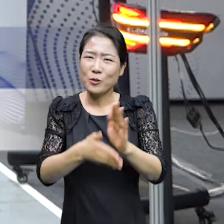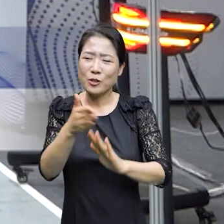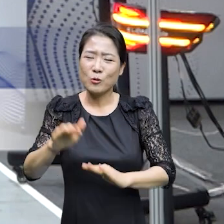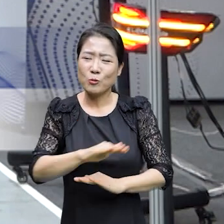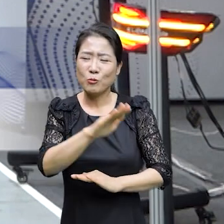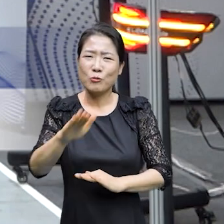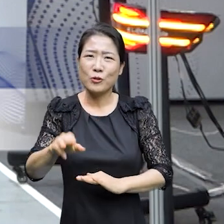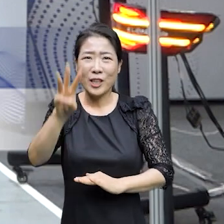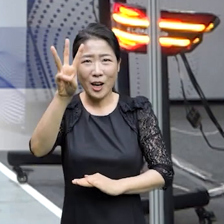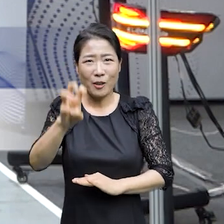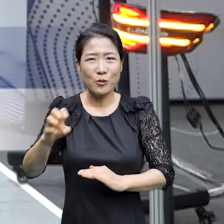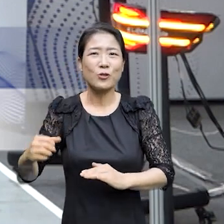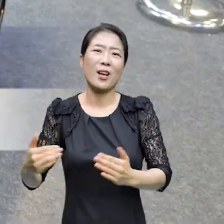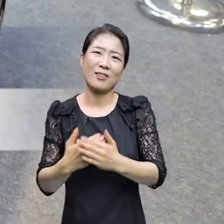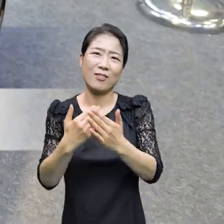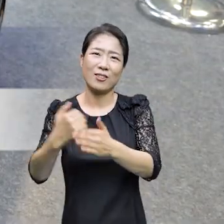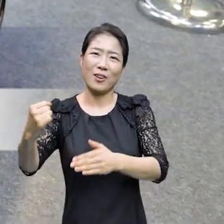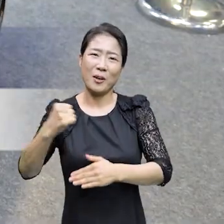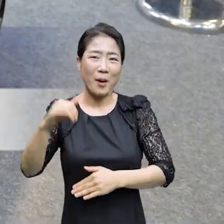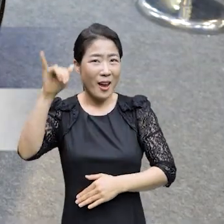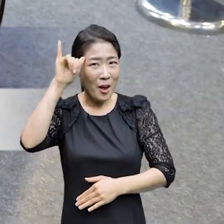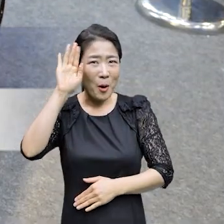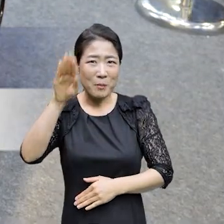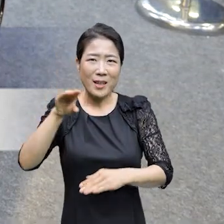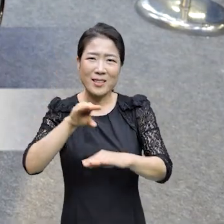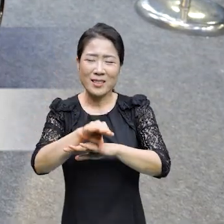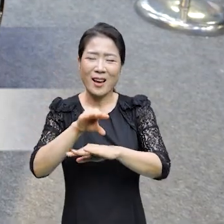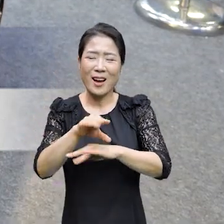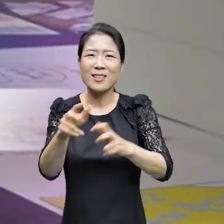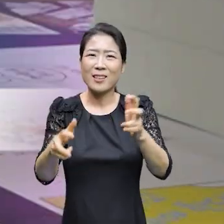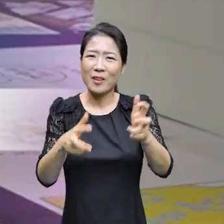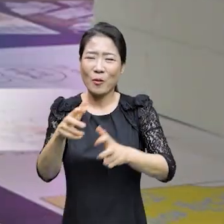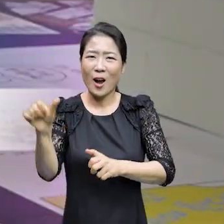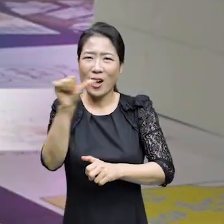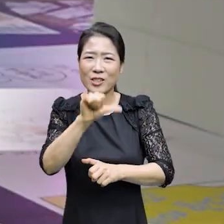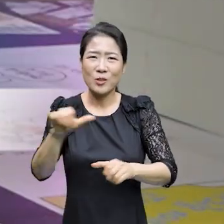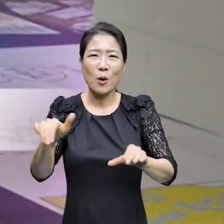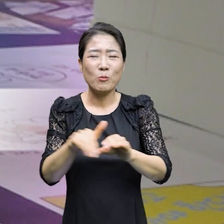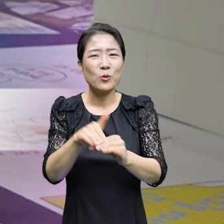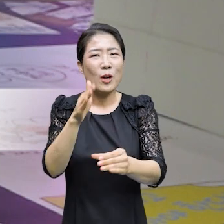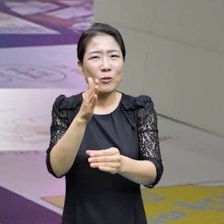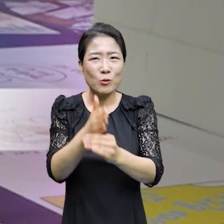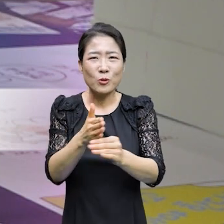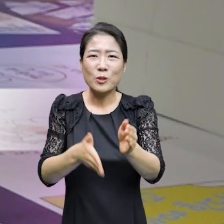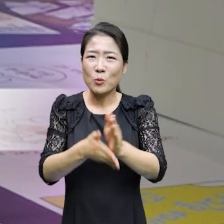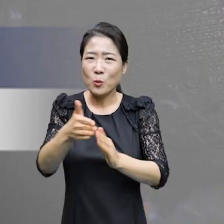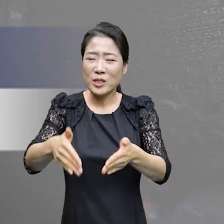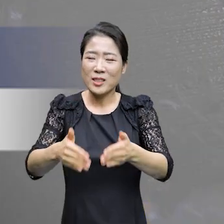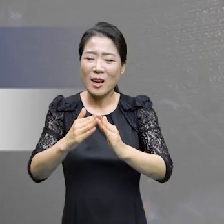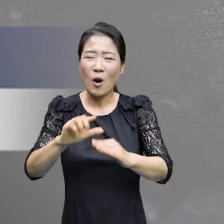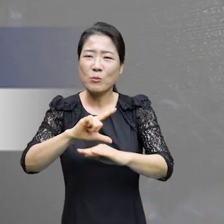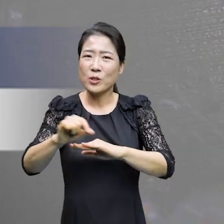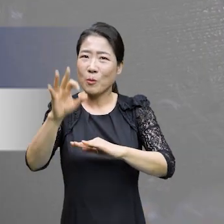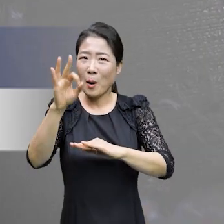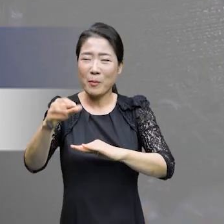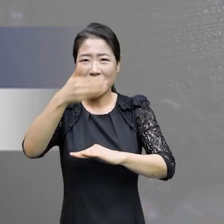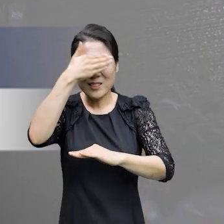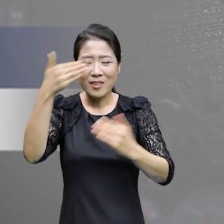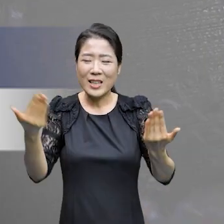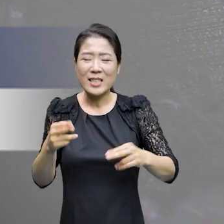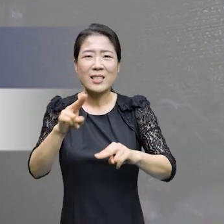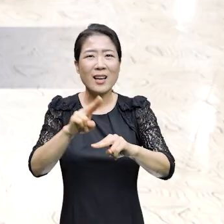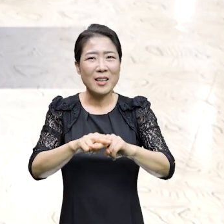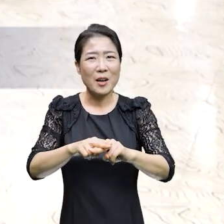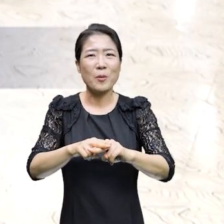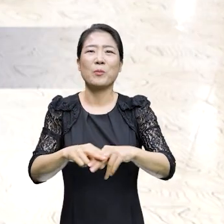광주시는 우리 지역의 성장동력인 AI 및 미래차 산업과 아시아 문화중심도시 조성사업 지역 화폐